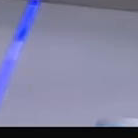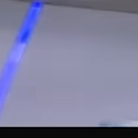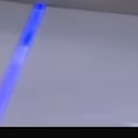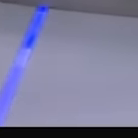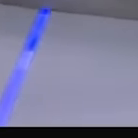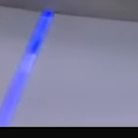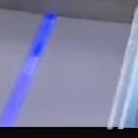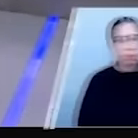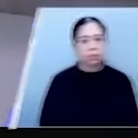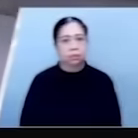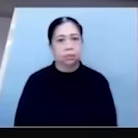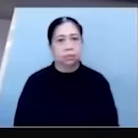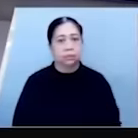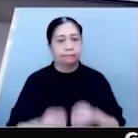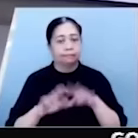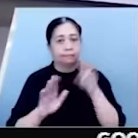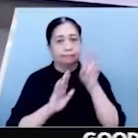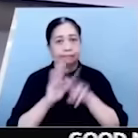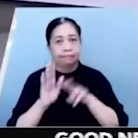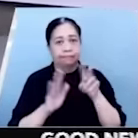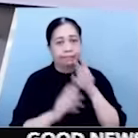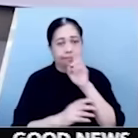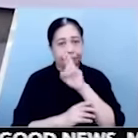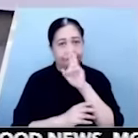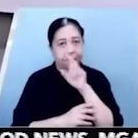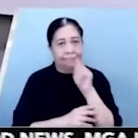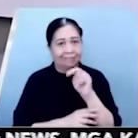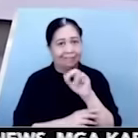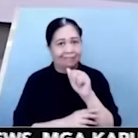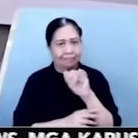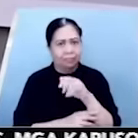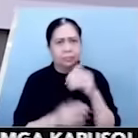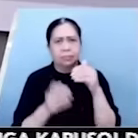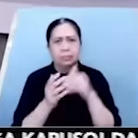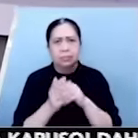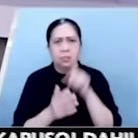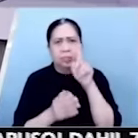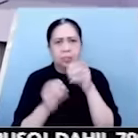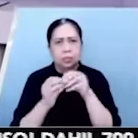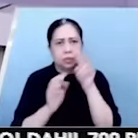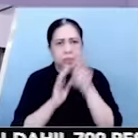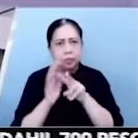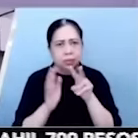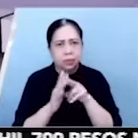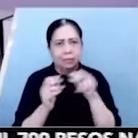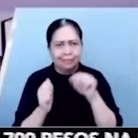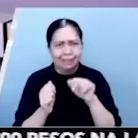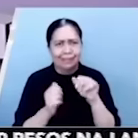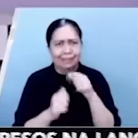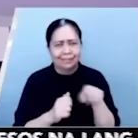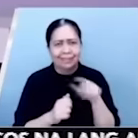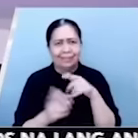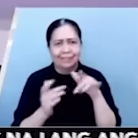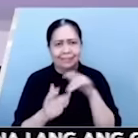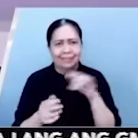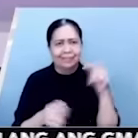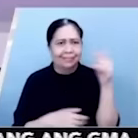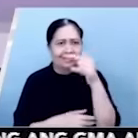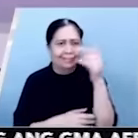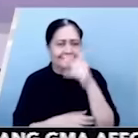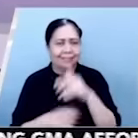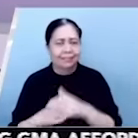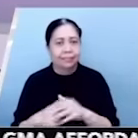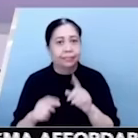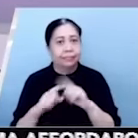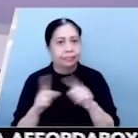Ang nag-viral na video ng daga sa Naiya, nasundan pa ng isa pang video ng paggalagalang peste sa Paliparan. Pero may